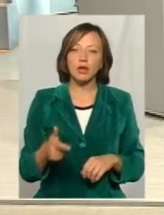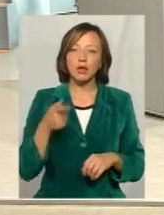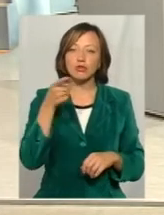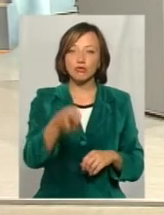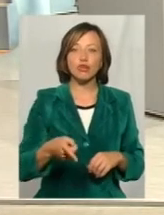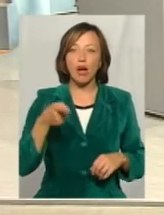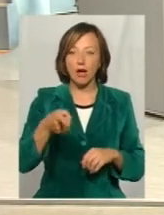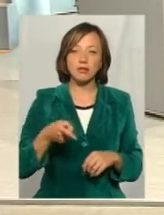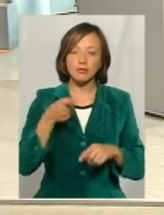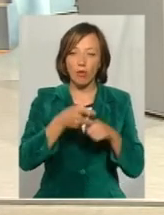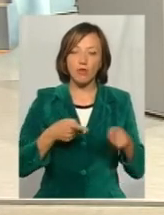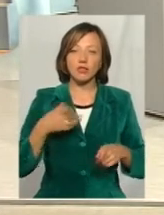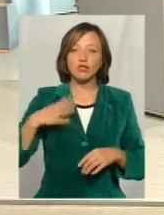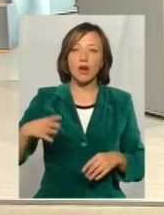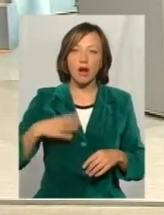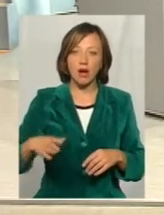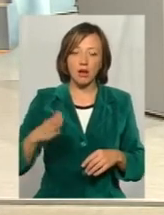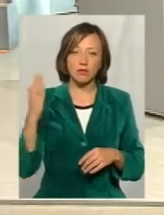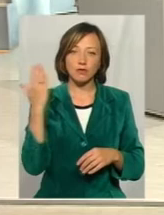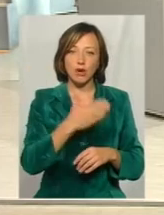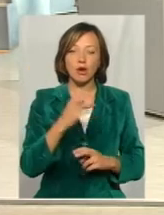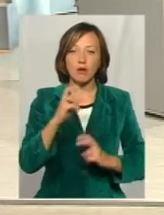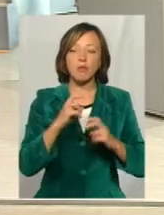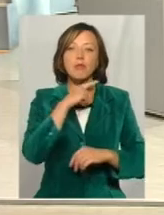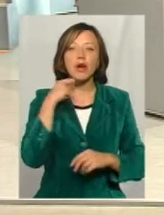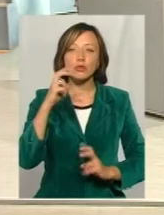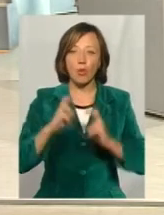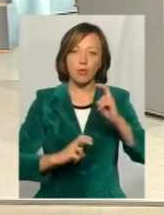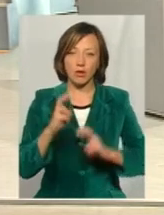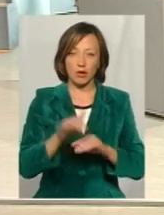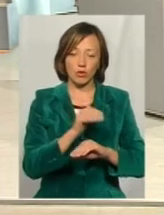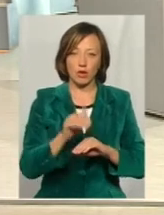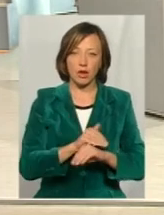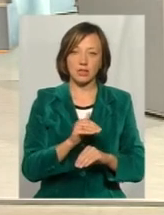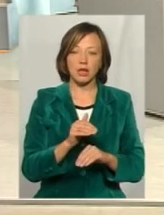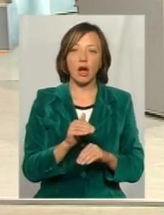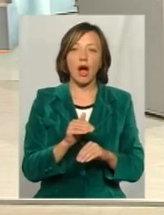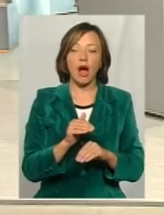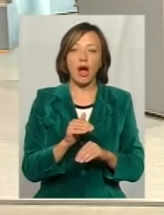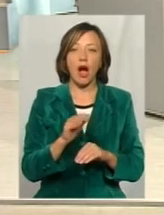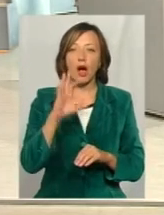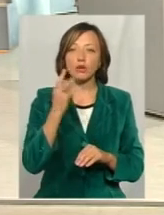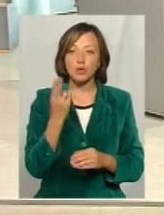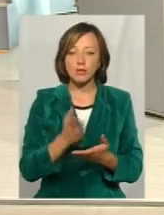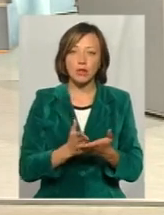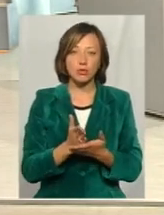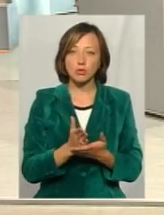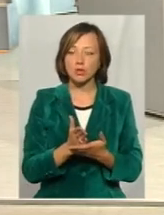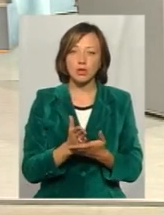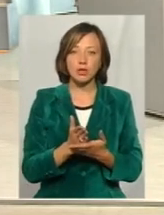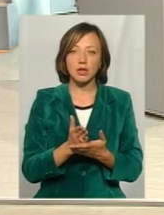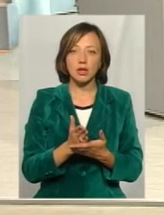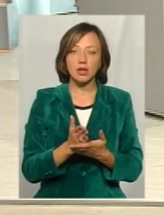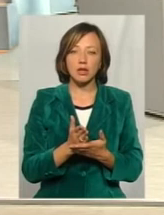години чекають в сторону нашого комбіната, будь ласка. А ці соціальні маршрути, то нас якби могли